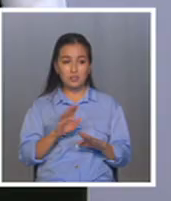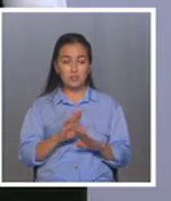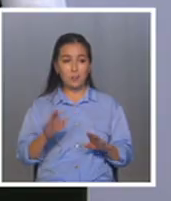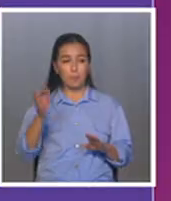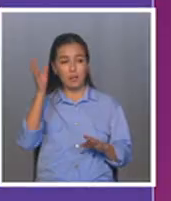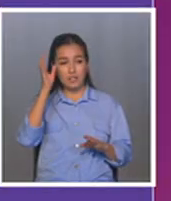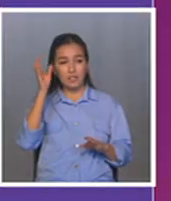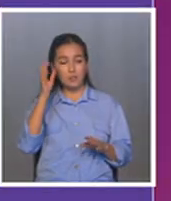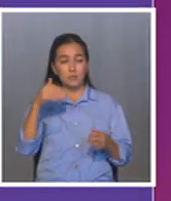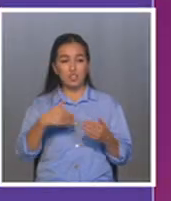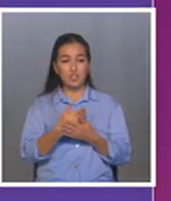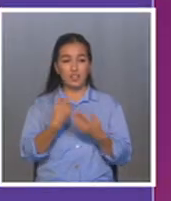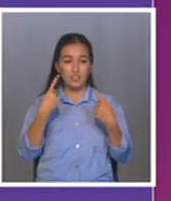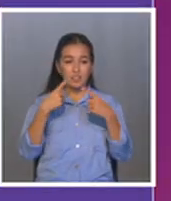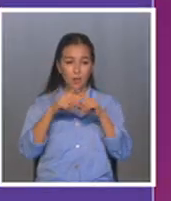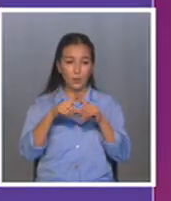жаңа технологиялар,